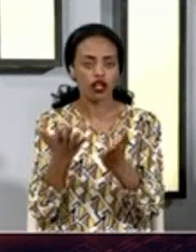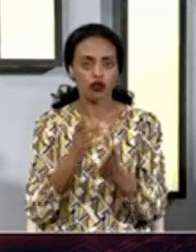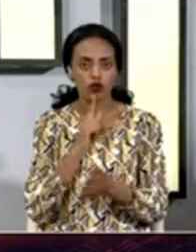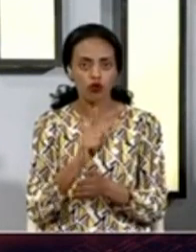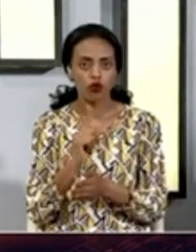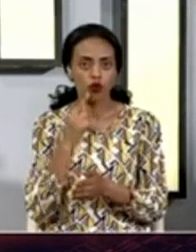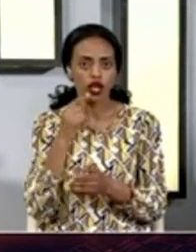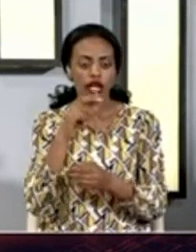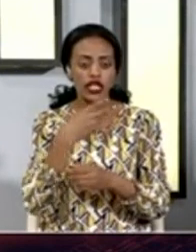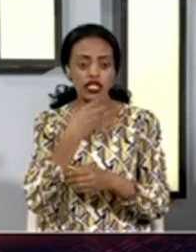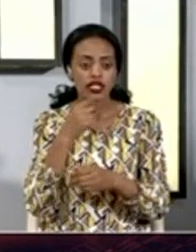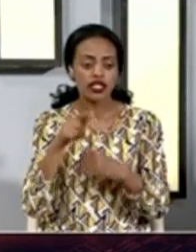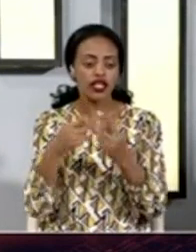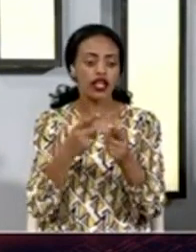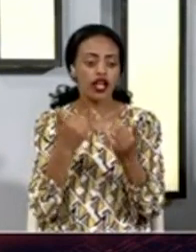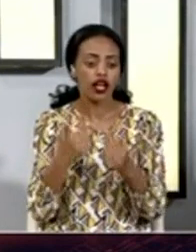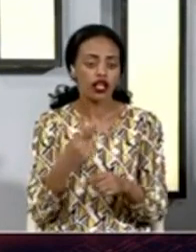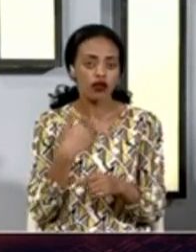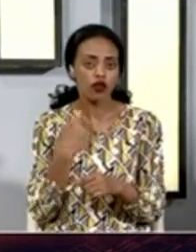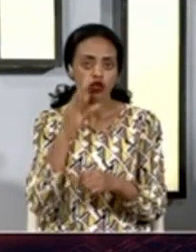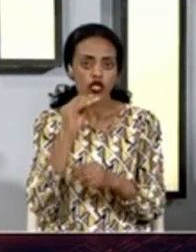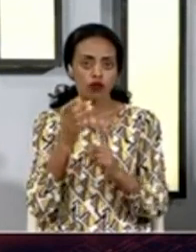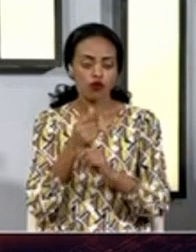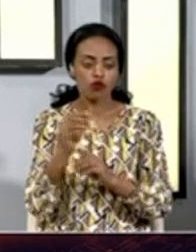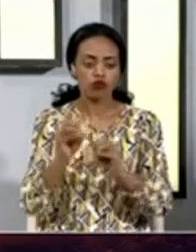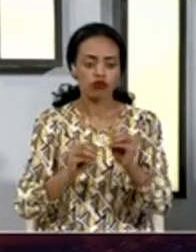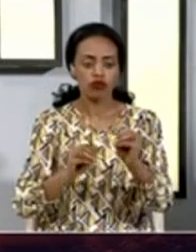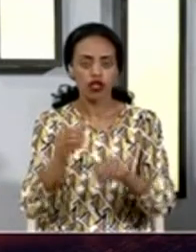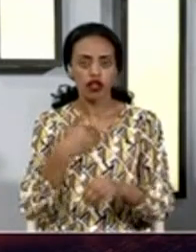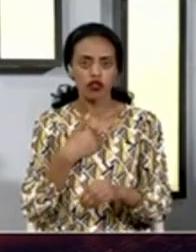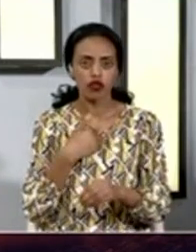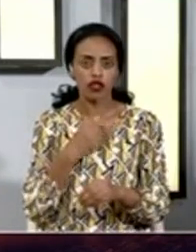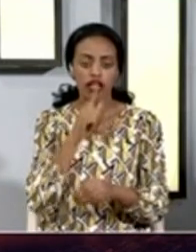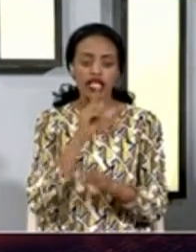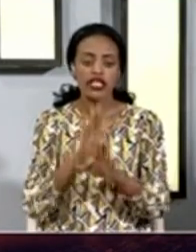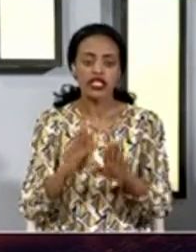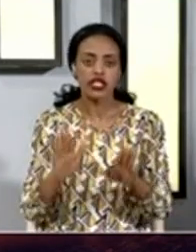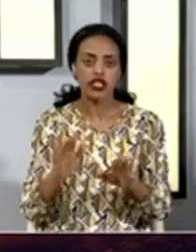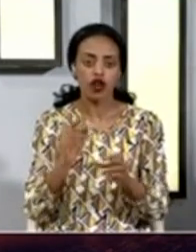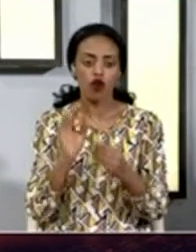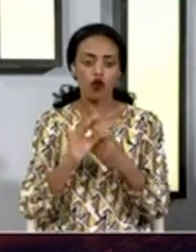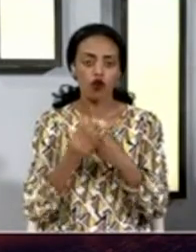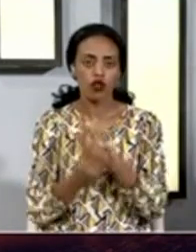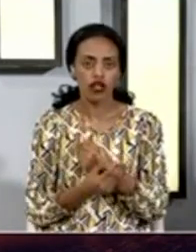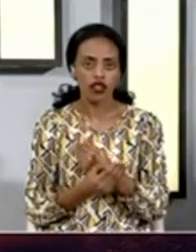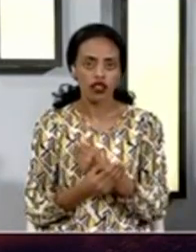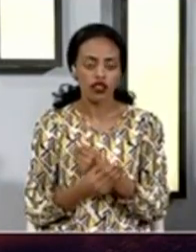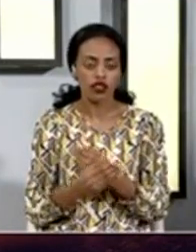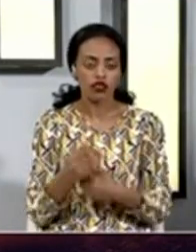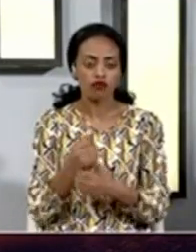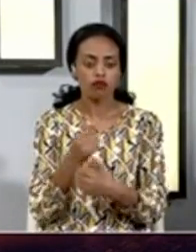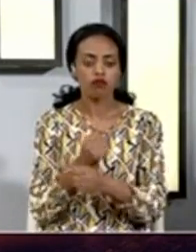ዋላ ናይ ስርቆት ከይድታት እውን ከይህሉ ሰብ ገንዘብ ሒዙ ክንቀሳቀስ ከሎ ናይ ፀጥታ ኩነታት ውሑስ